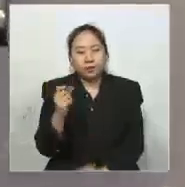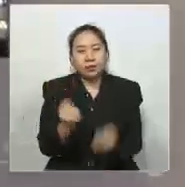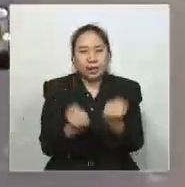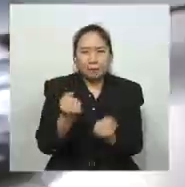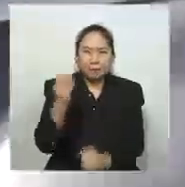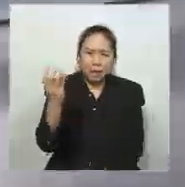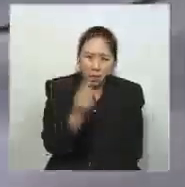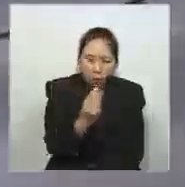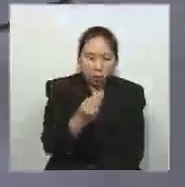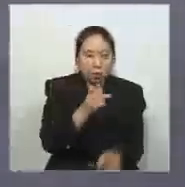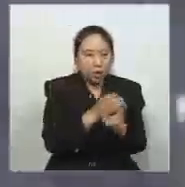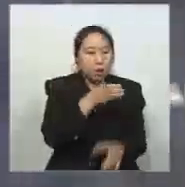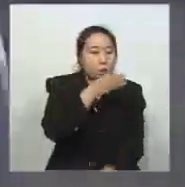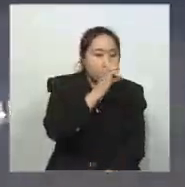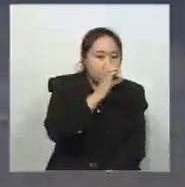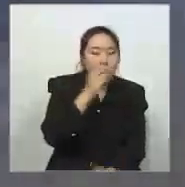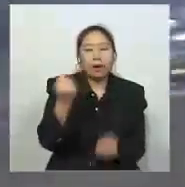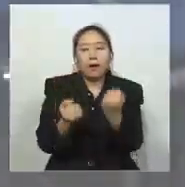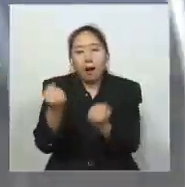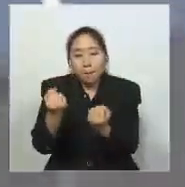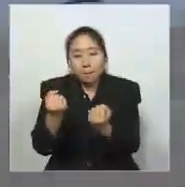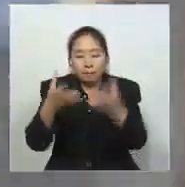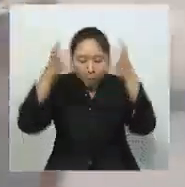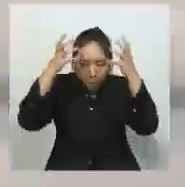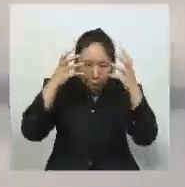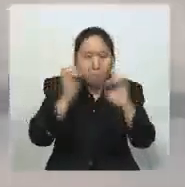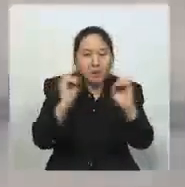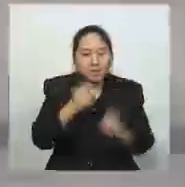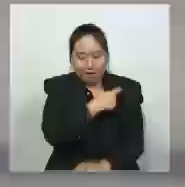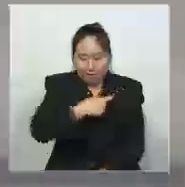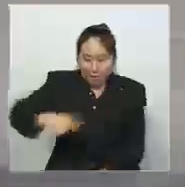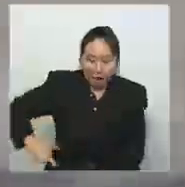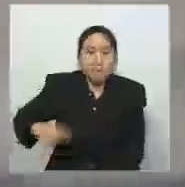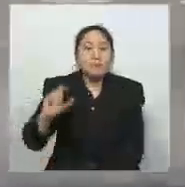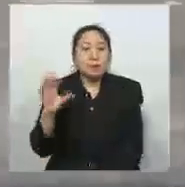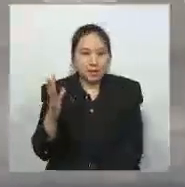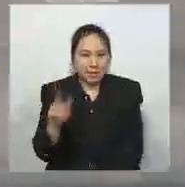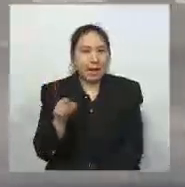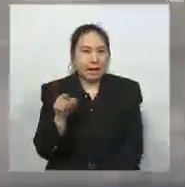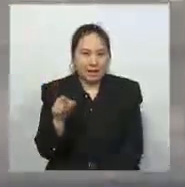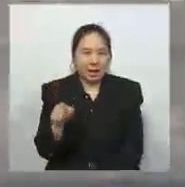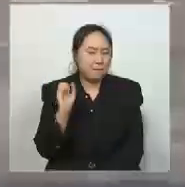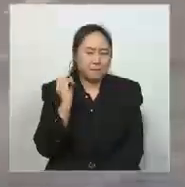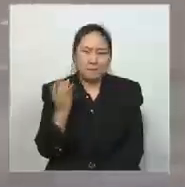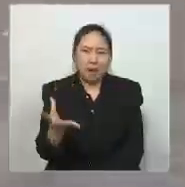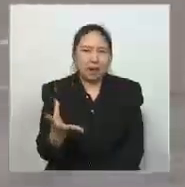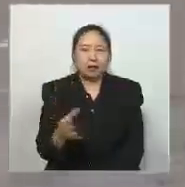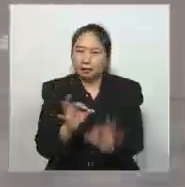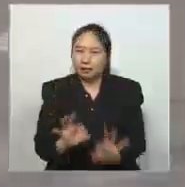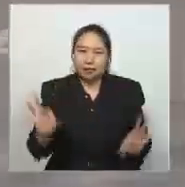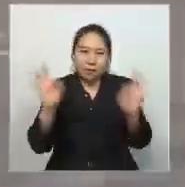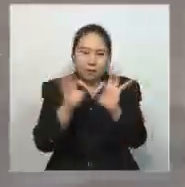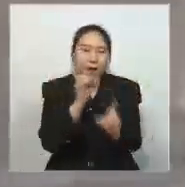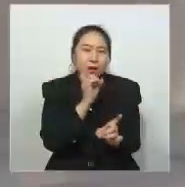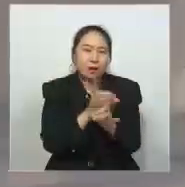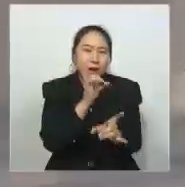ขับรถเร็วดื่มแล้วขับไม่สวมหมวกนิรภัยไม่คาดเข็มขัดนิรภัยอันนี้เป็นสาเหตุหลักๆโดยเฉพาะเมาแล้ว